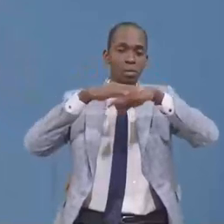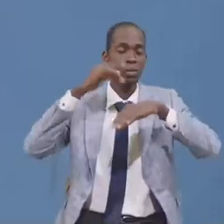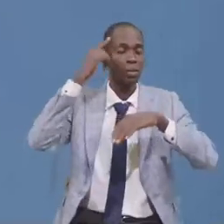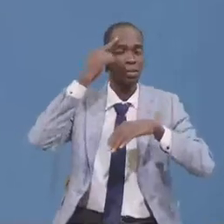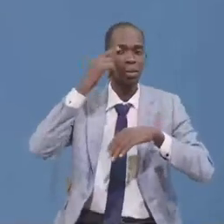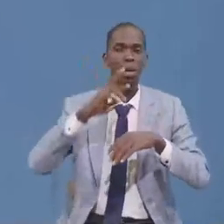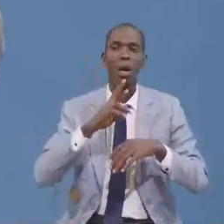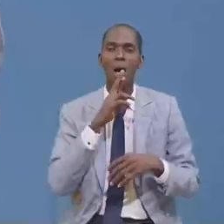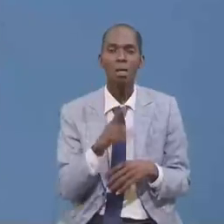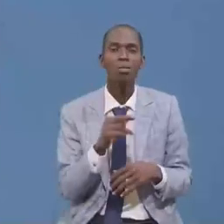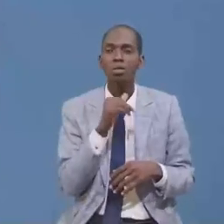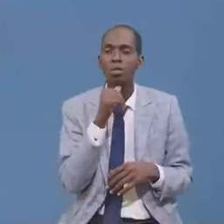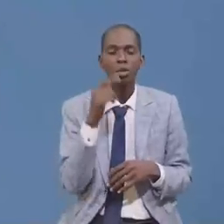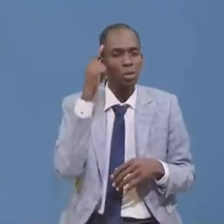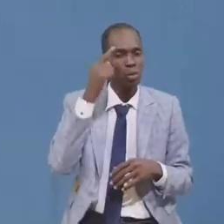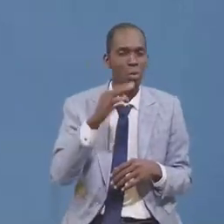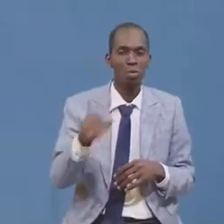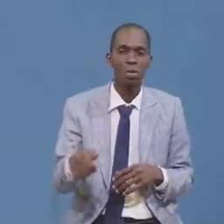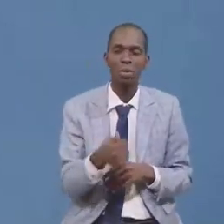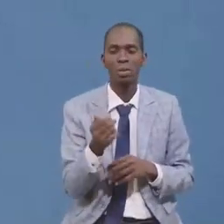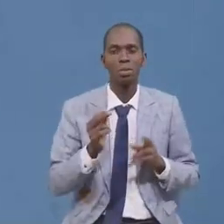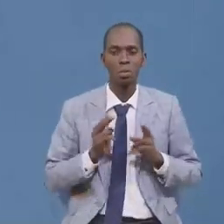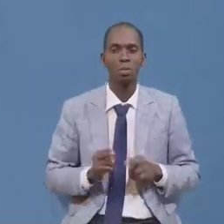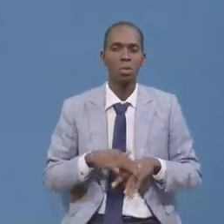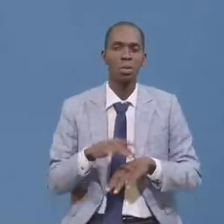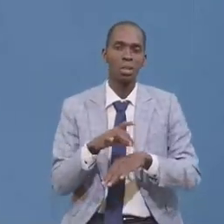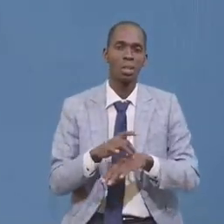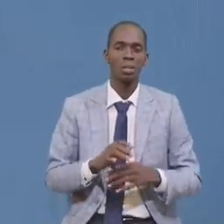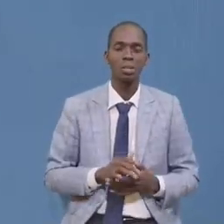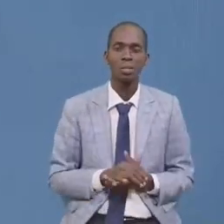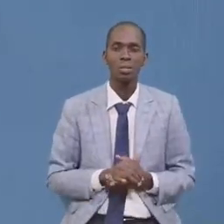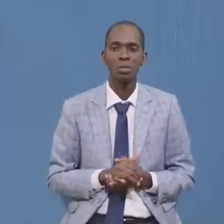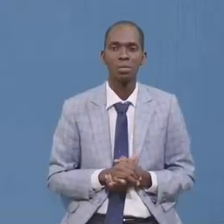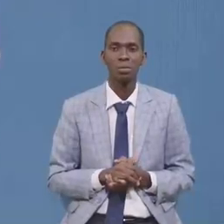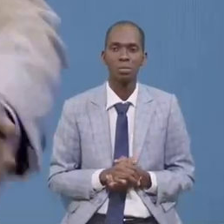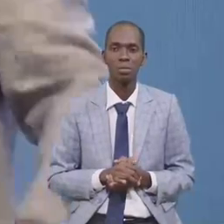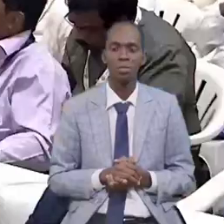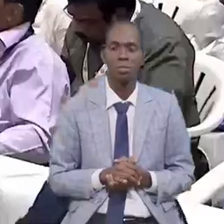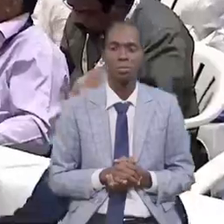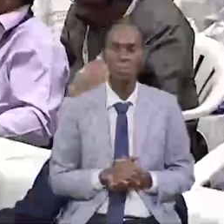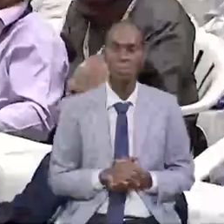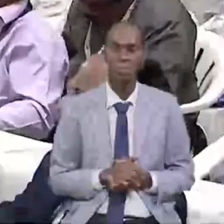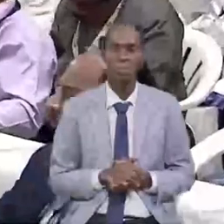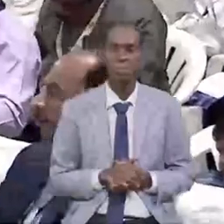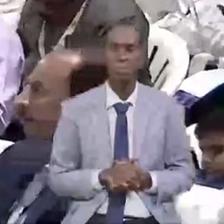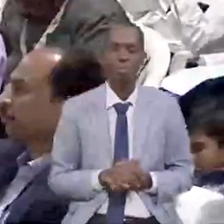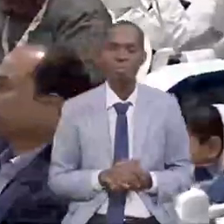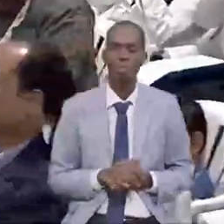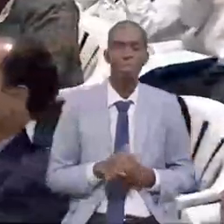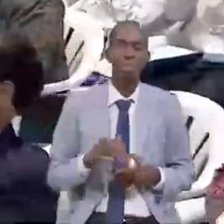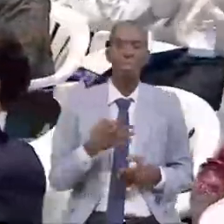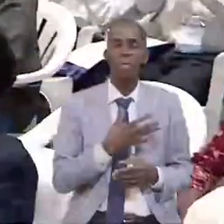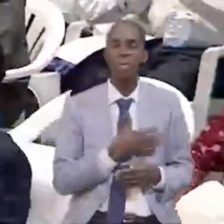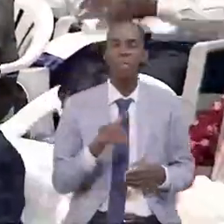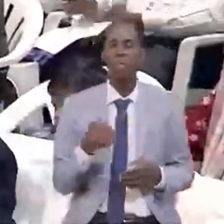Et il dit que alors mes pensées ne sont pas vos pensées, elles sont au-dessus de vos pensées. Plus élevées.